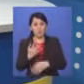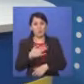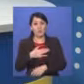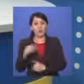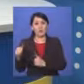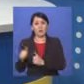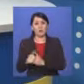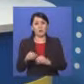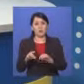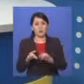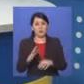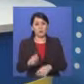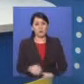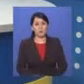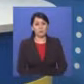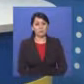случая. Моя коллега подробнее.